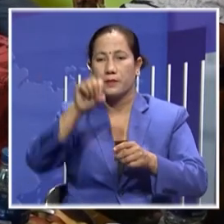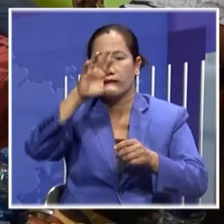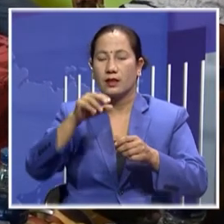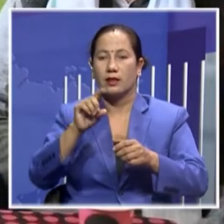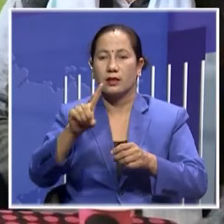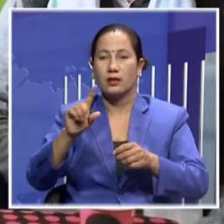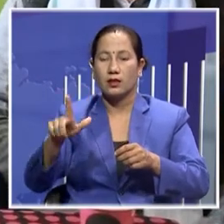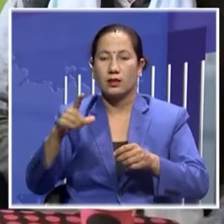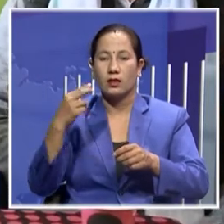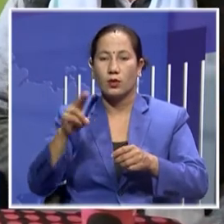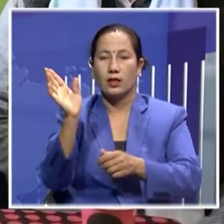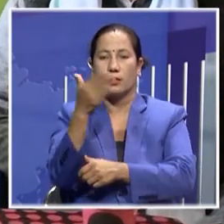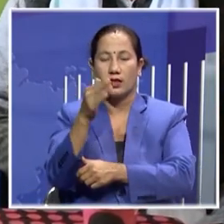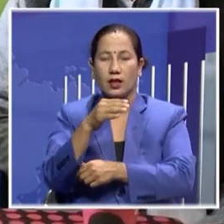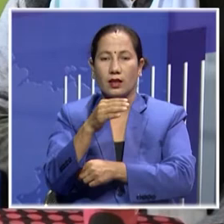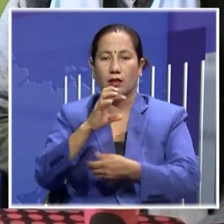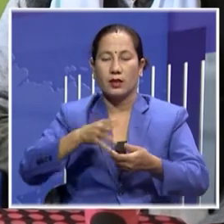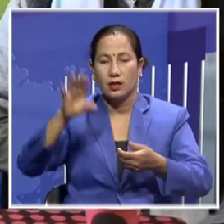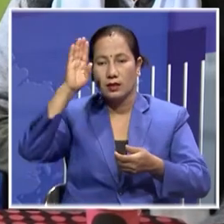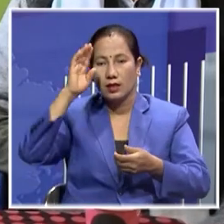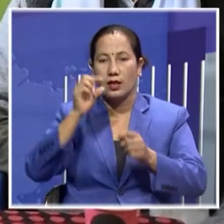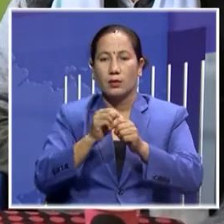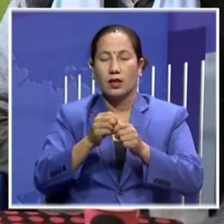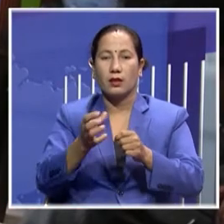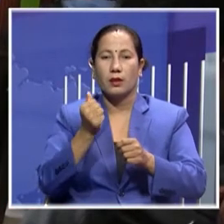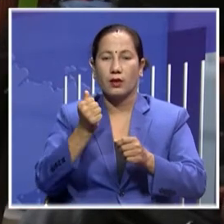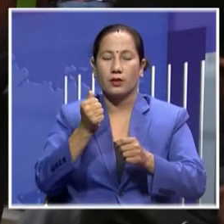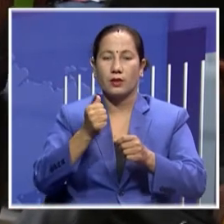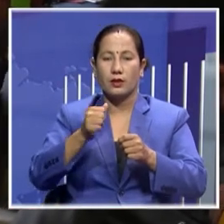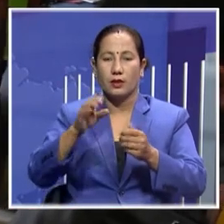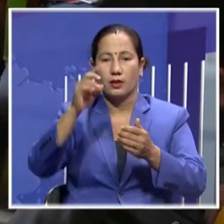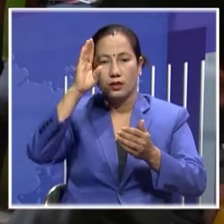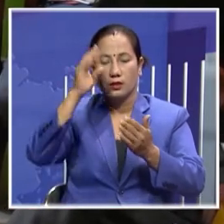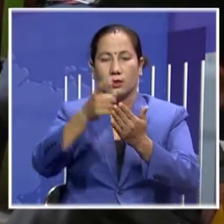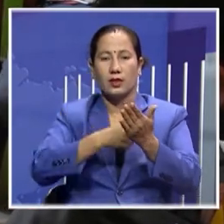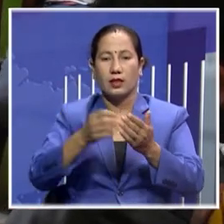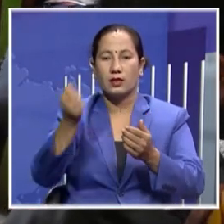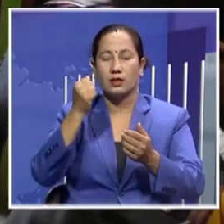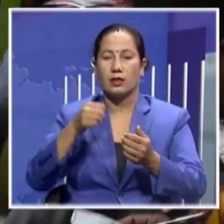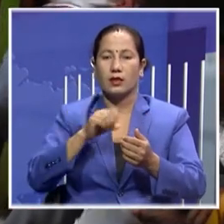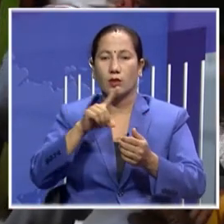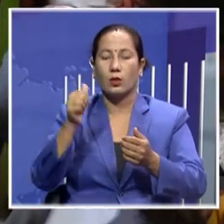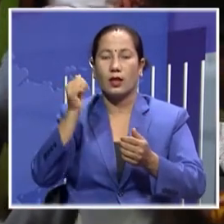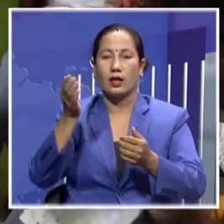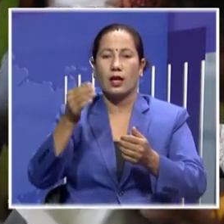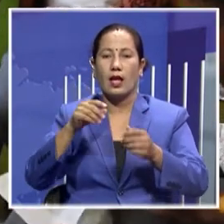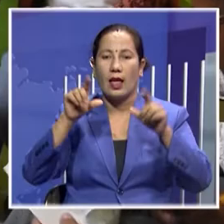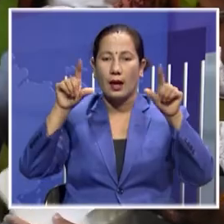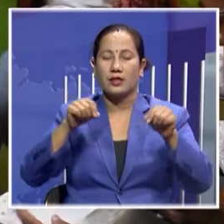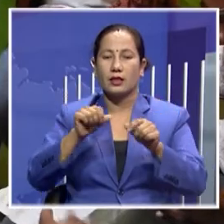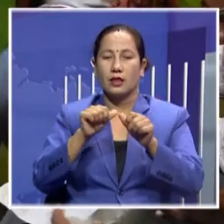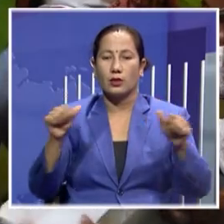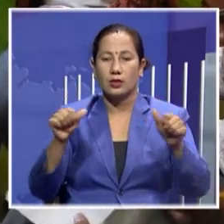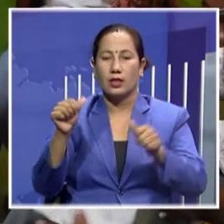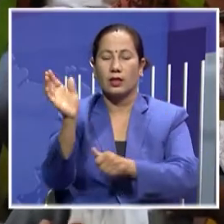17 वटासम्म मन्त्रालय प्रदेश सरकारले बनाउन पाउने संवैधानिक अधिकार रहेको बताउँदै उहाँले वर्तमान सरकारले आवश्यकता अनुसार